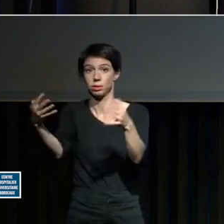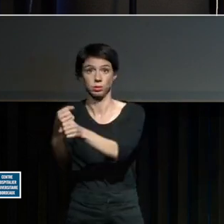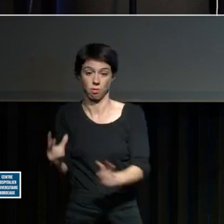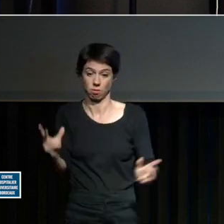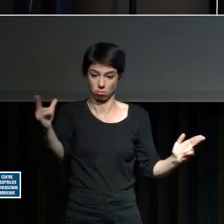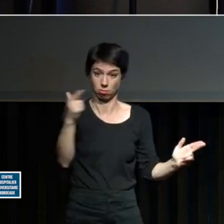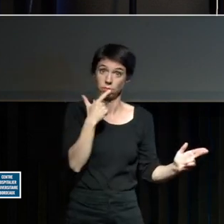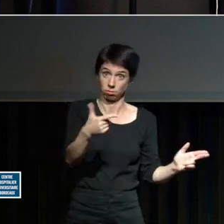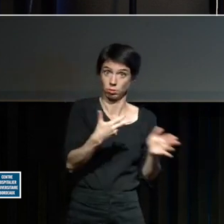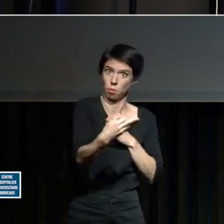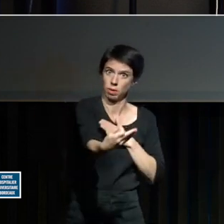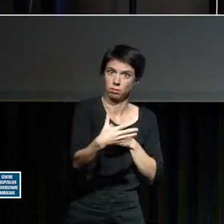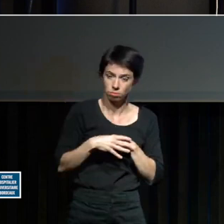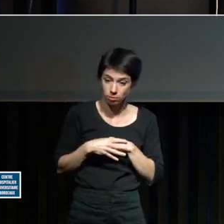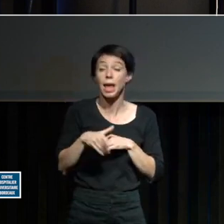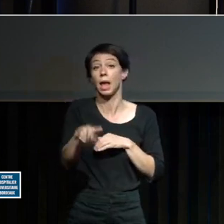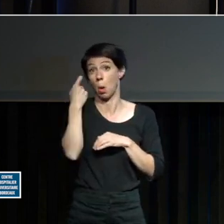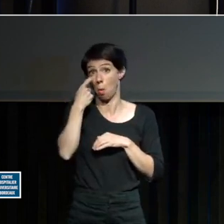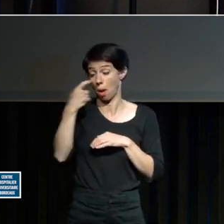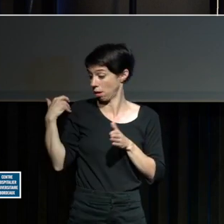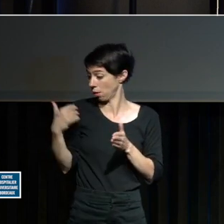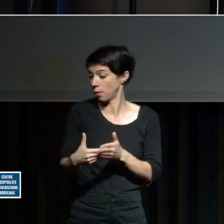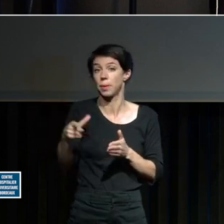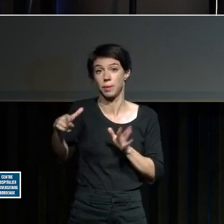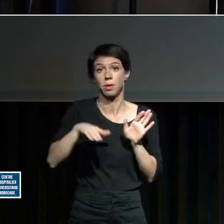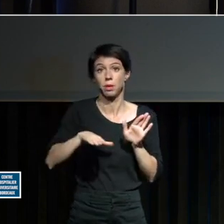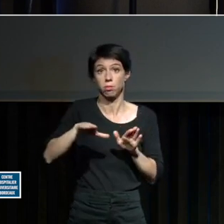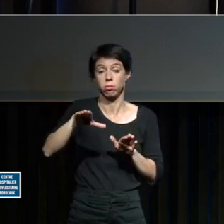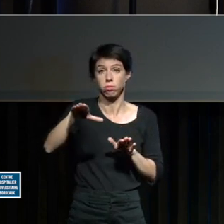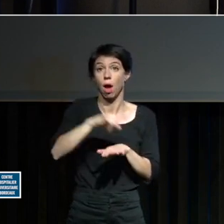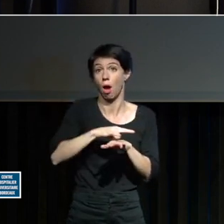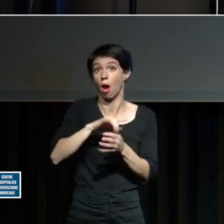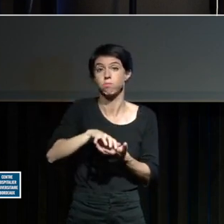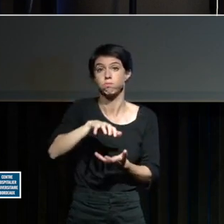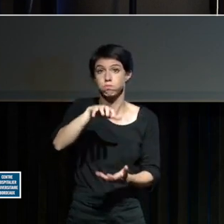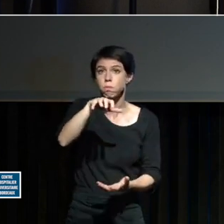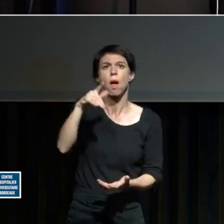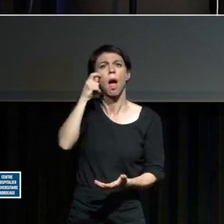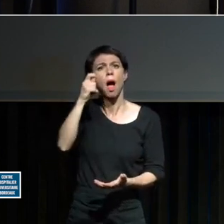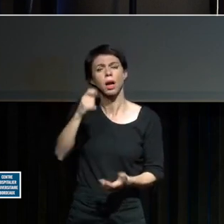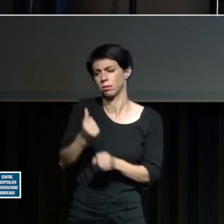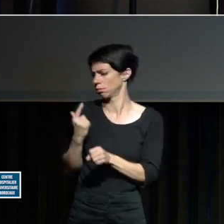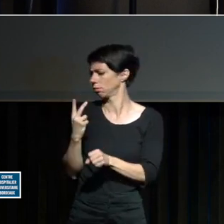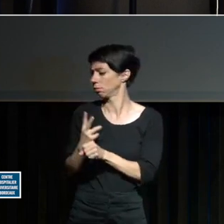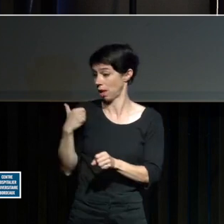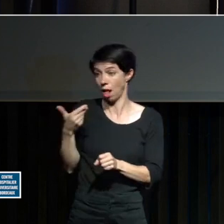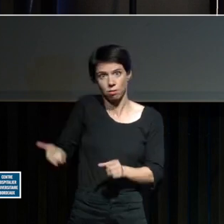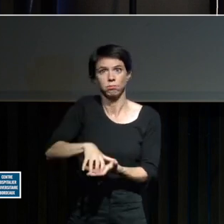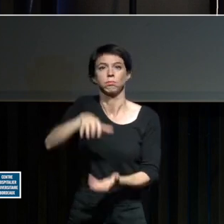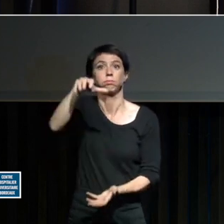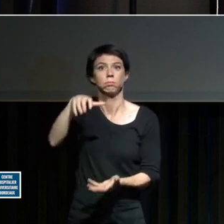observe surtout une tendance à la hausse de ces durées d'utilisation par rapport aux enquêtes des années antérieures.